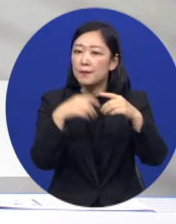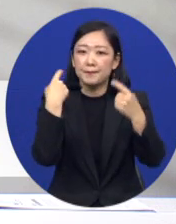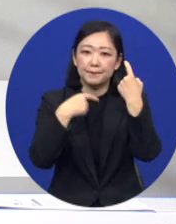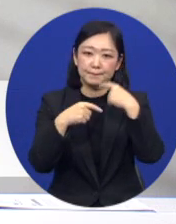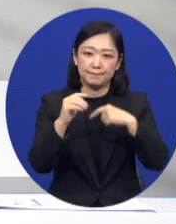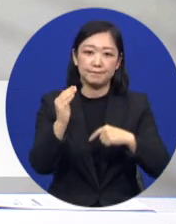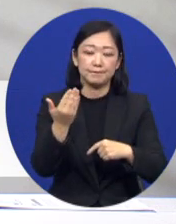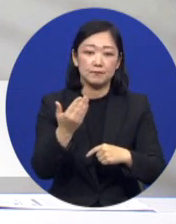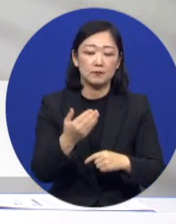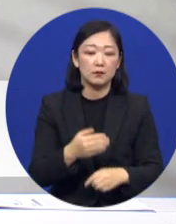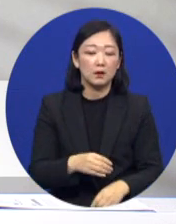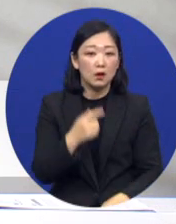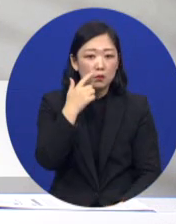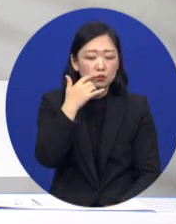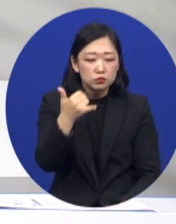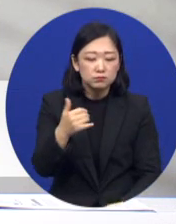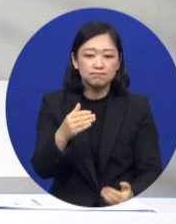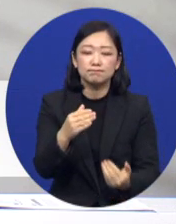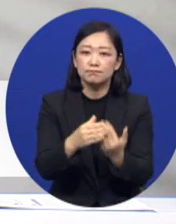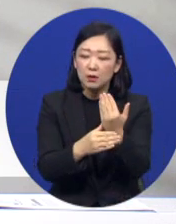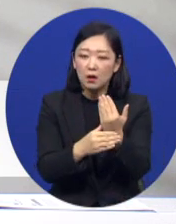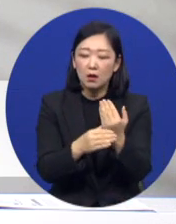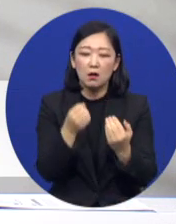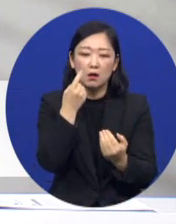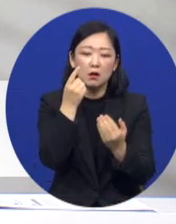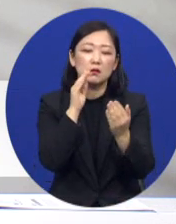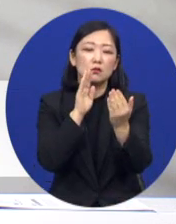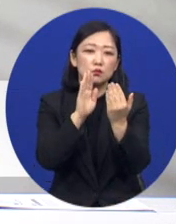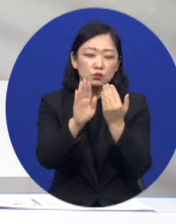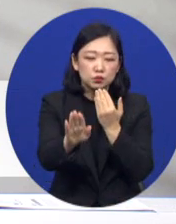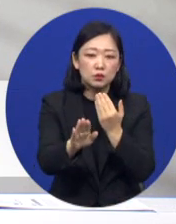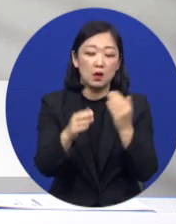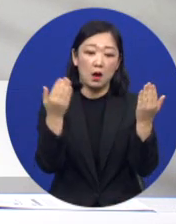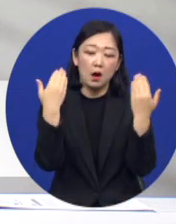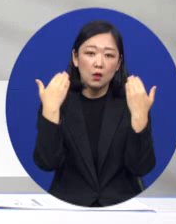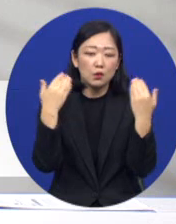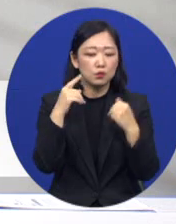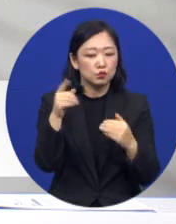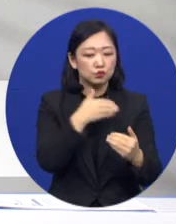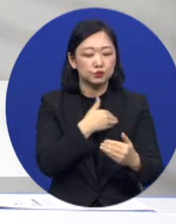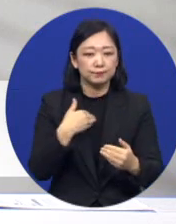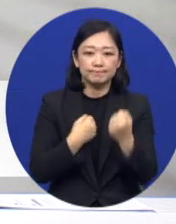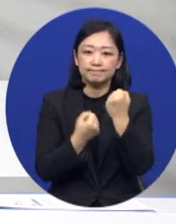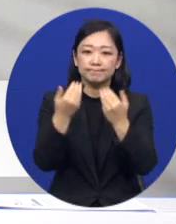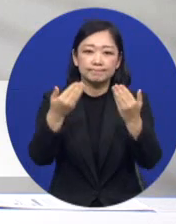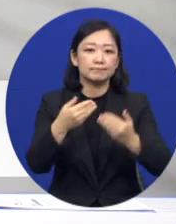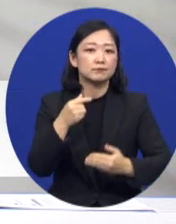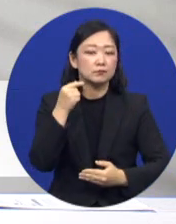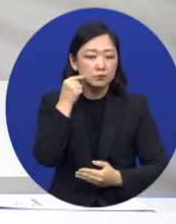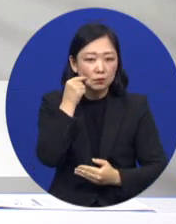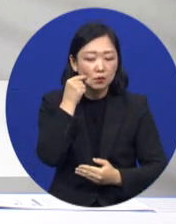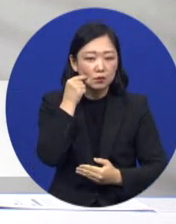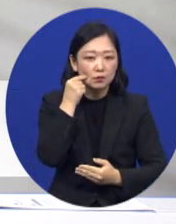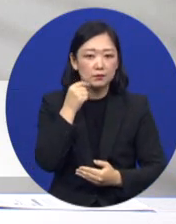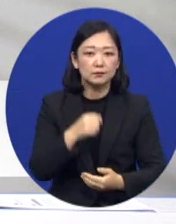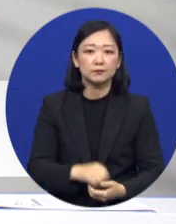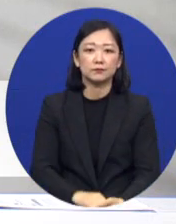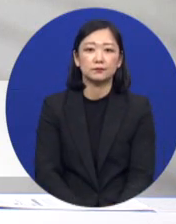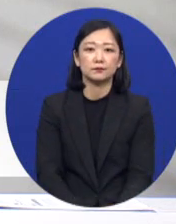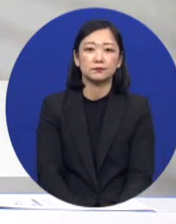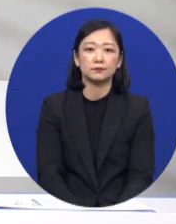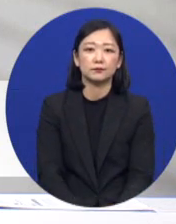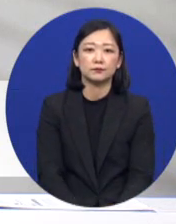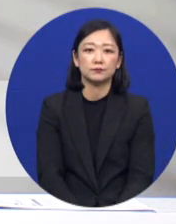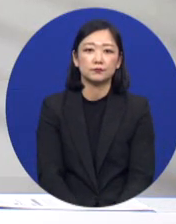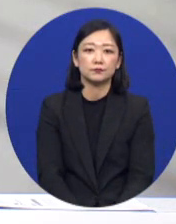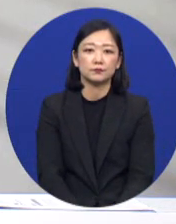다쳤는데요. 아이의 부모는 사고를 당한 지 한 달이 넘도록 학교 측으로부터 충분한 설명을 듣지 못해 발만 구르고 있습니다.